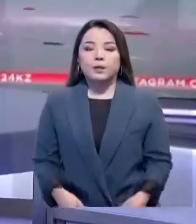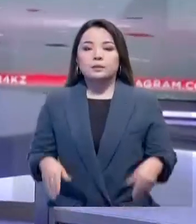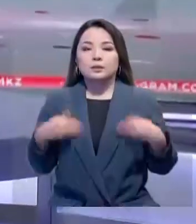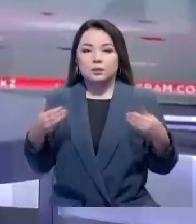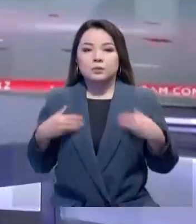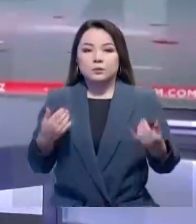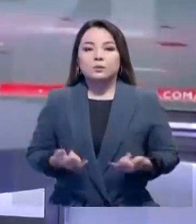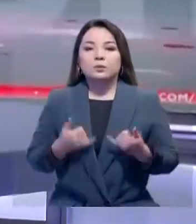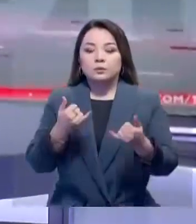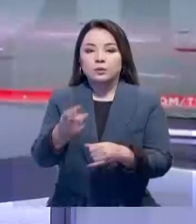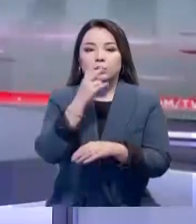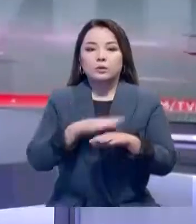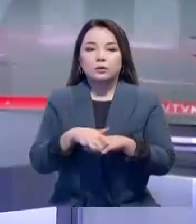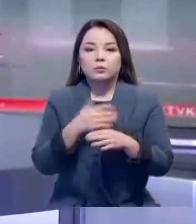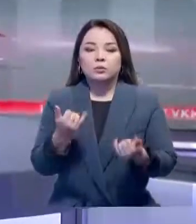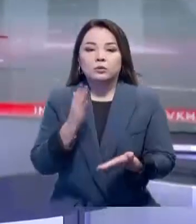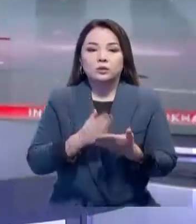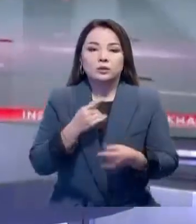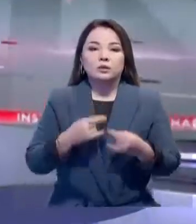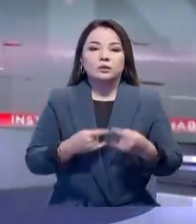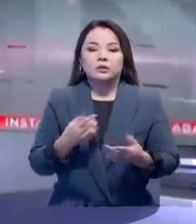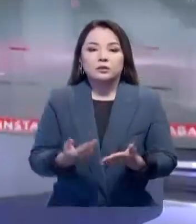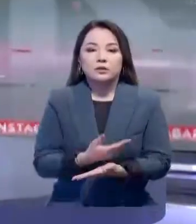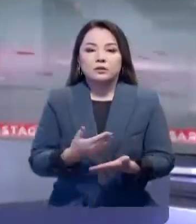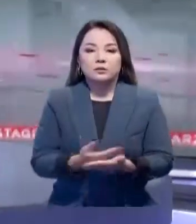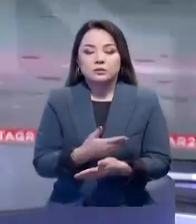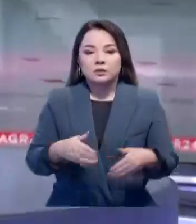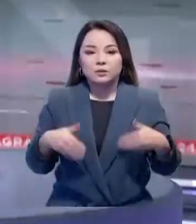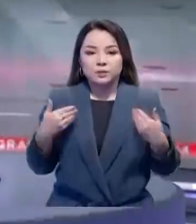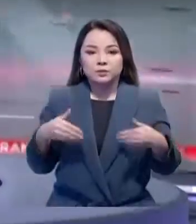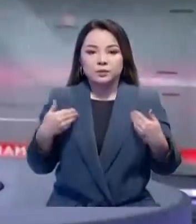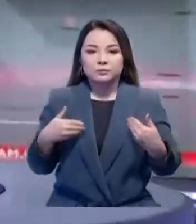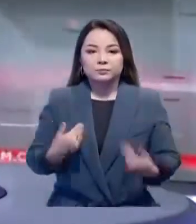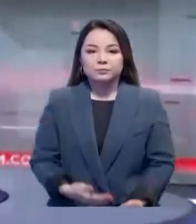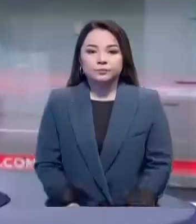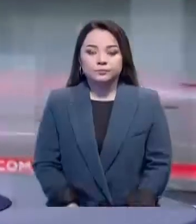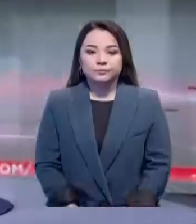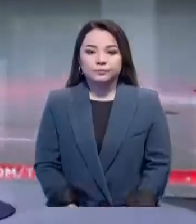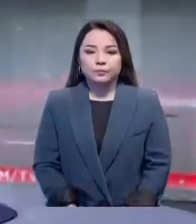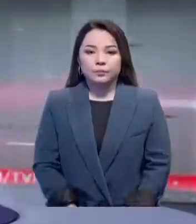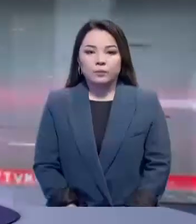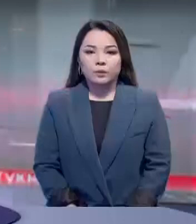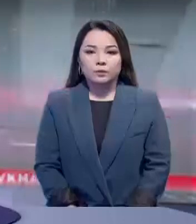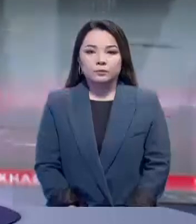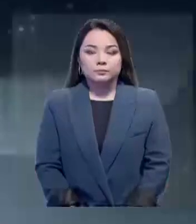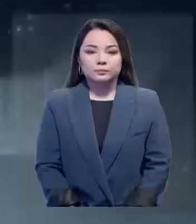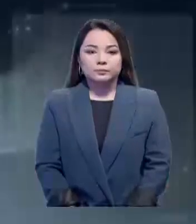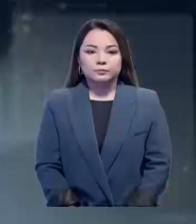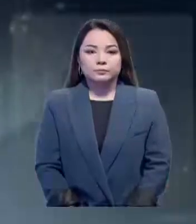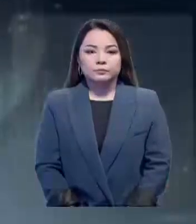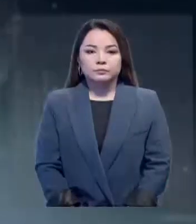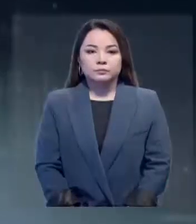армысыз көрермен, эфирде хабар 24 арнасының кезекті жаңалықтары. Жәрияш мен Әлия Шермағанбет, сурда аудармада Шырын Қожбақова.